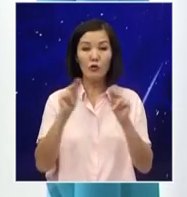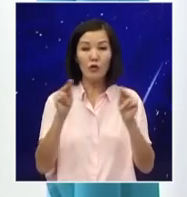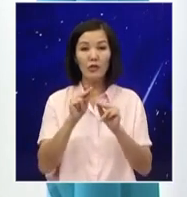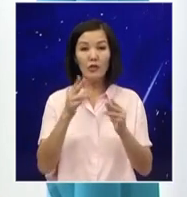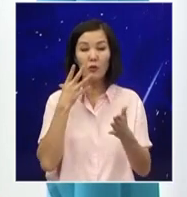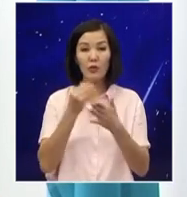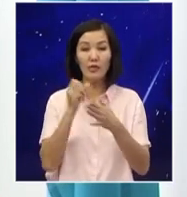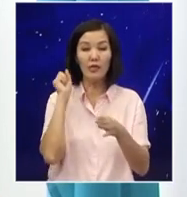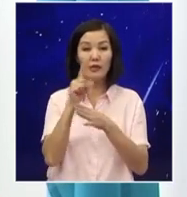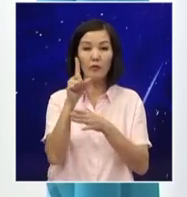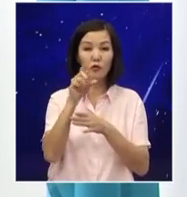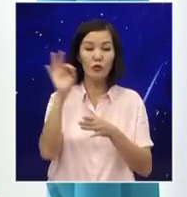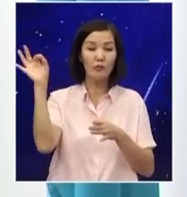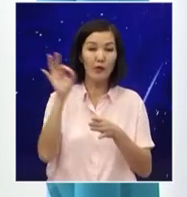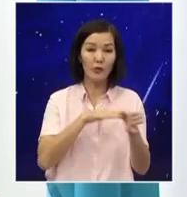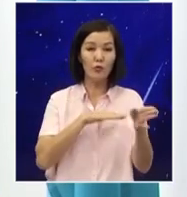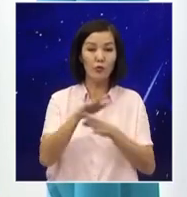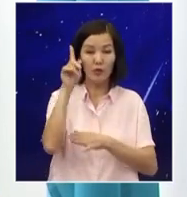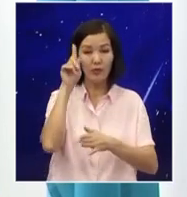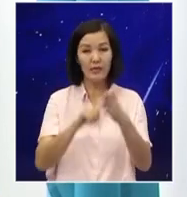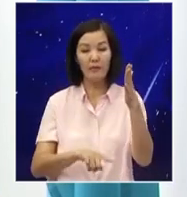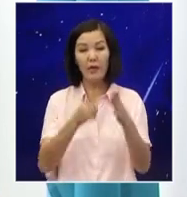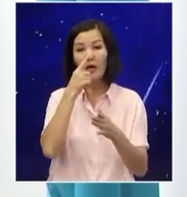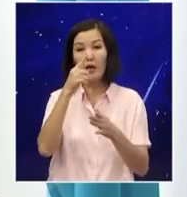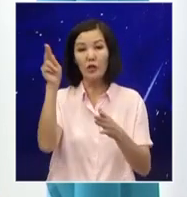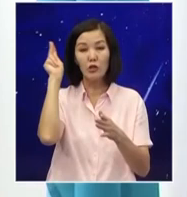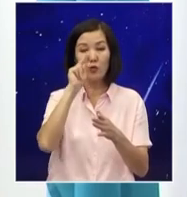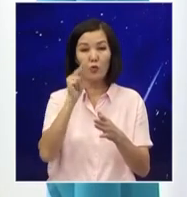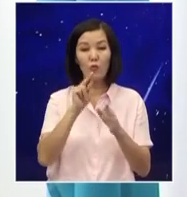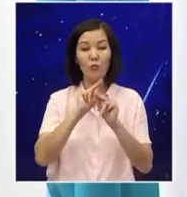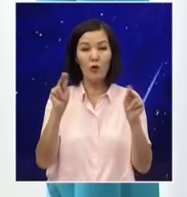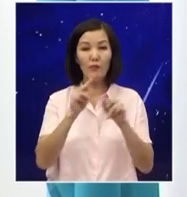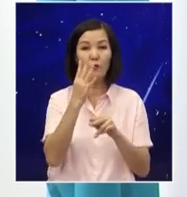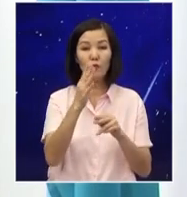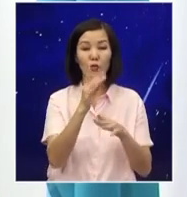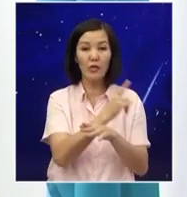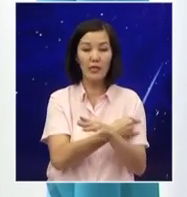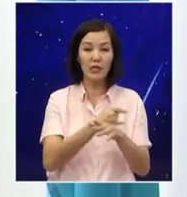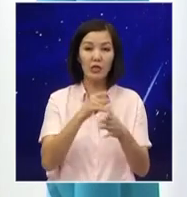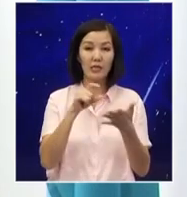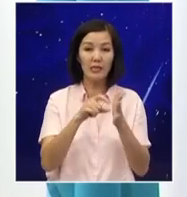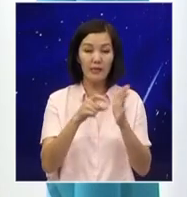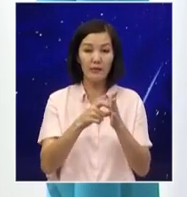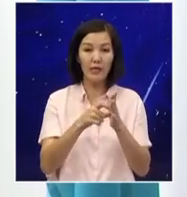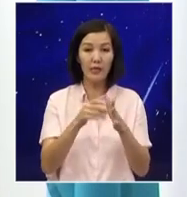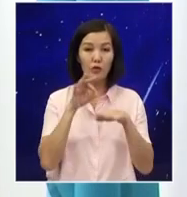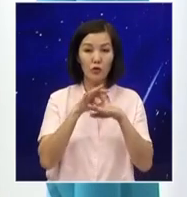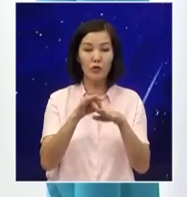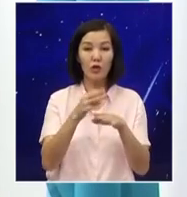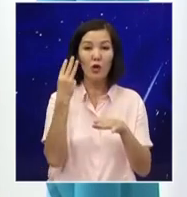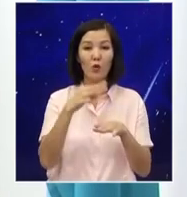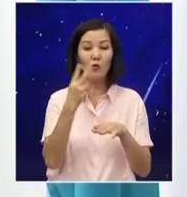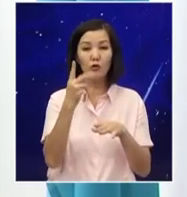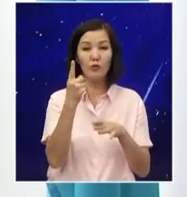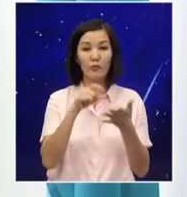жүктелген тапсырманы 100% орындап шығатынына сенемін. Қашықтықтан оқудан басқа біздің мұғалімдер 4 кезекші сыныптарда сабақ береді. Біздің мектепте 33